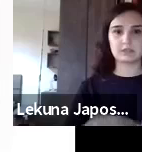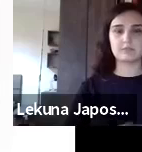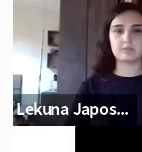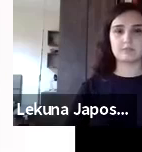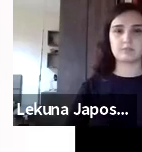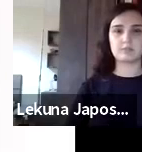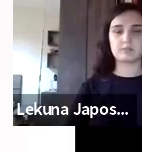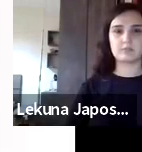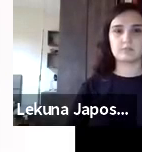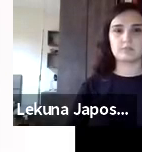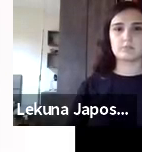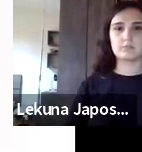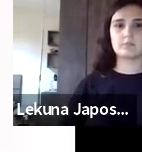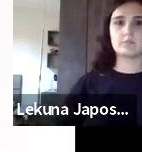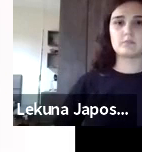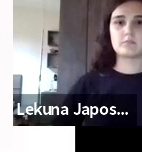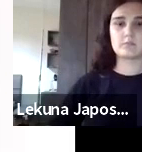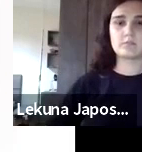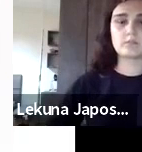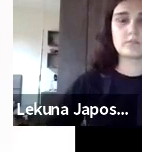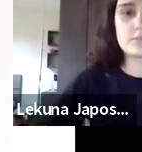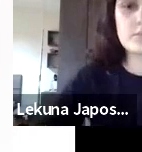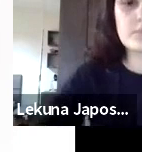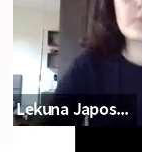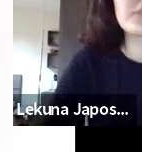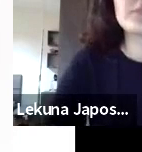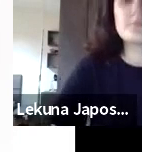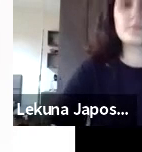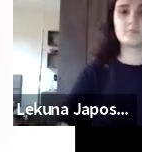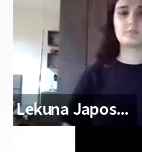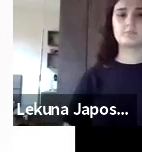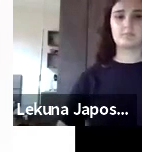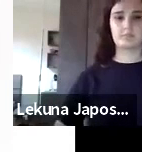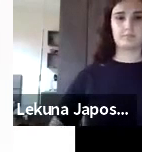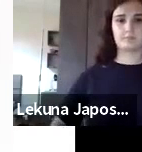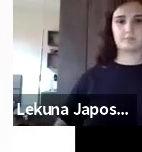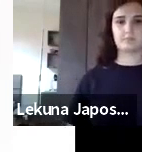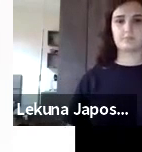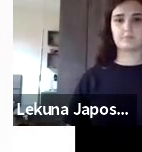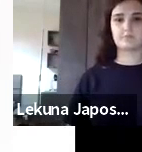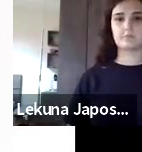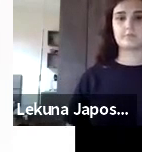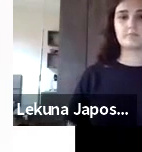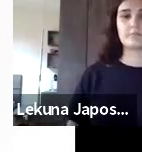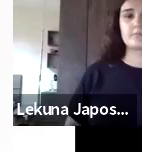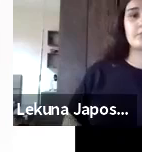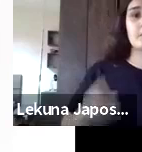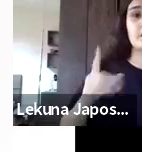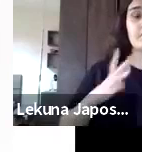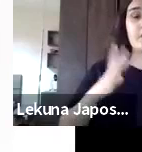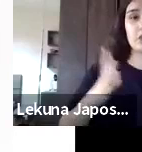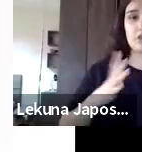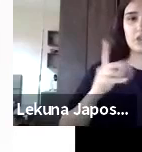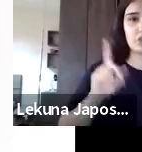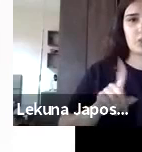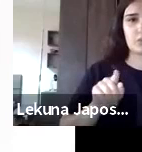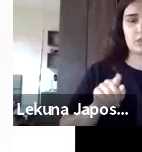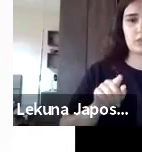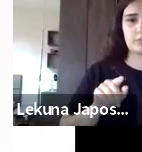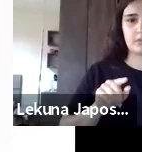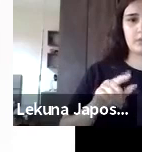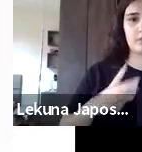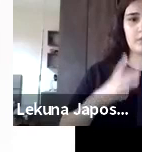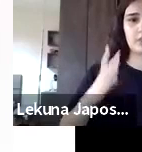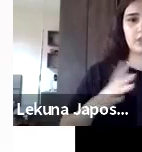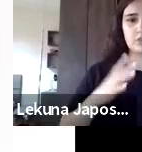და კი ბატონო, ამიტომ ვარჯიში ჭირდება ალბათ. აუცილებელი არის ვარჯიში, აი ძალიან აუცილებელი არის